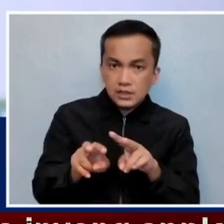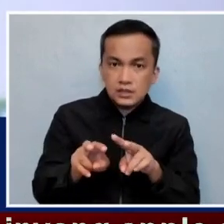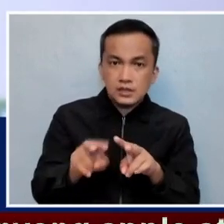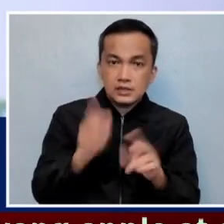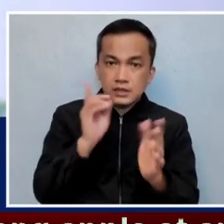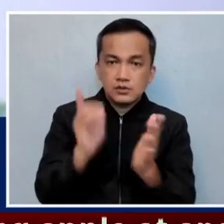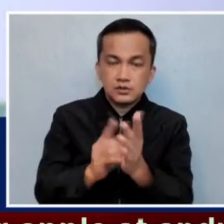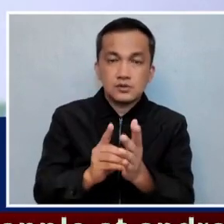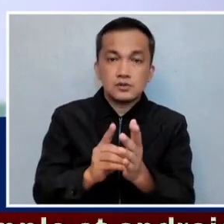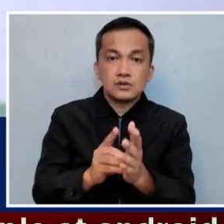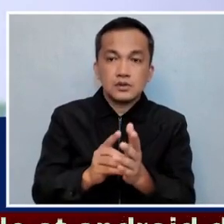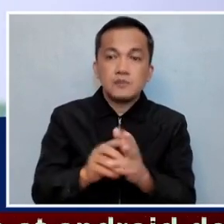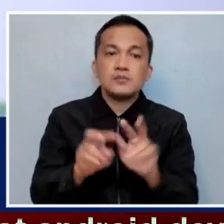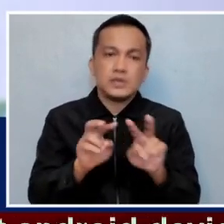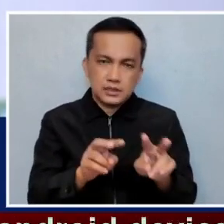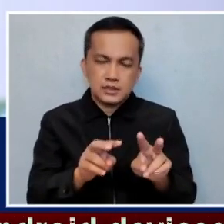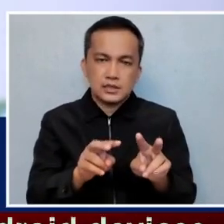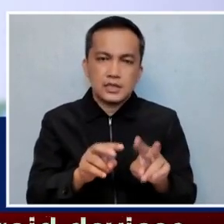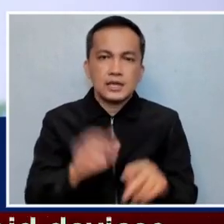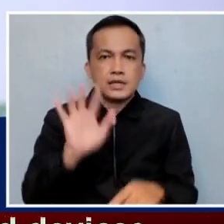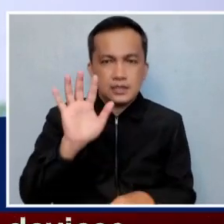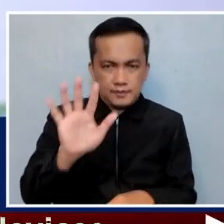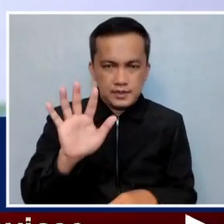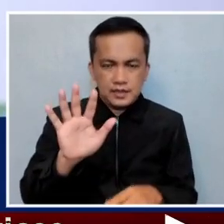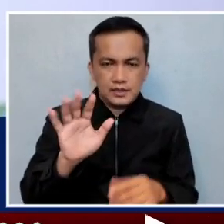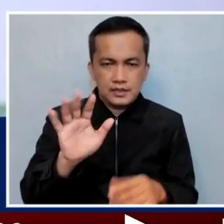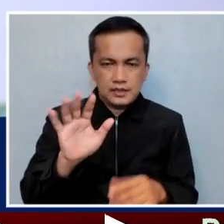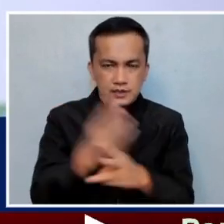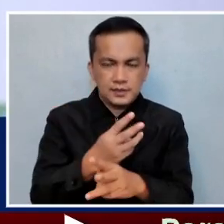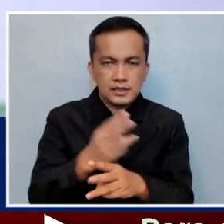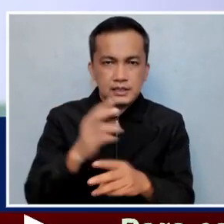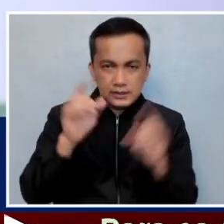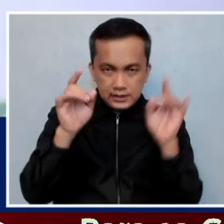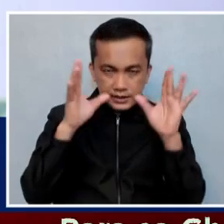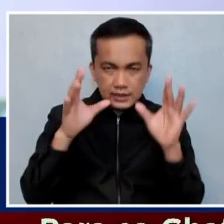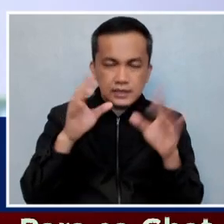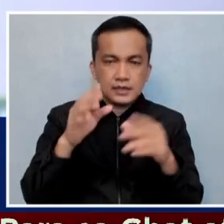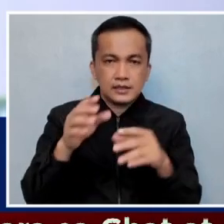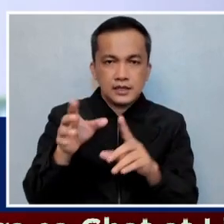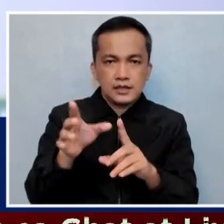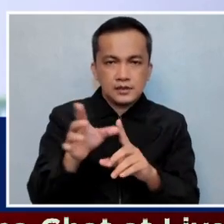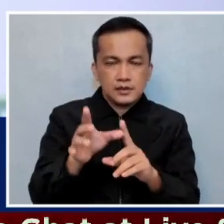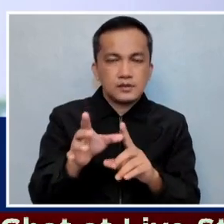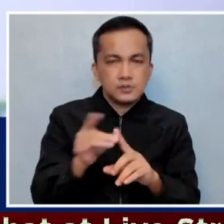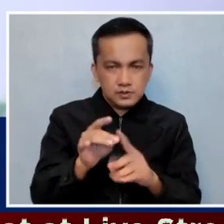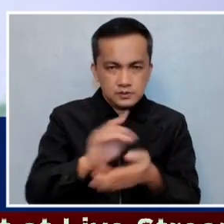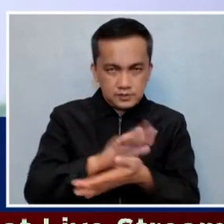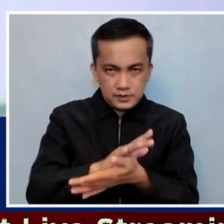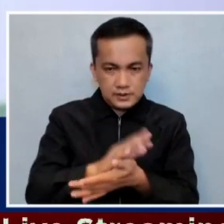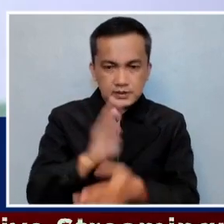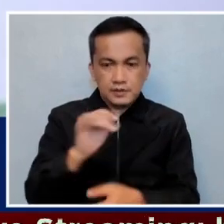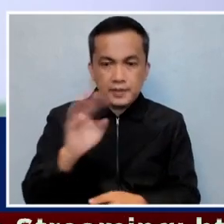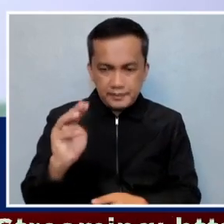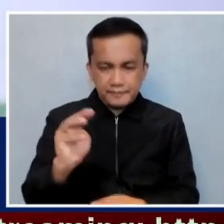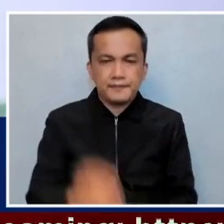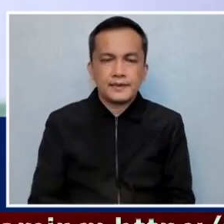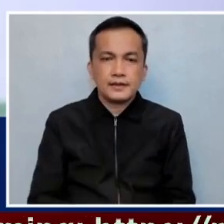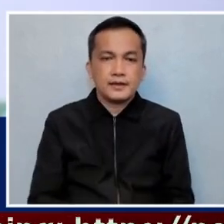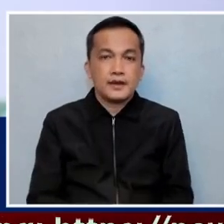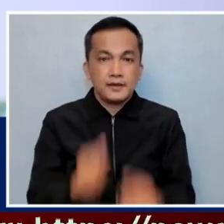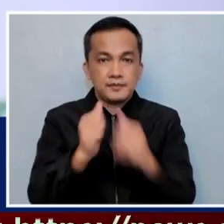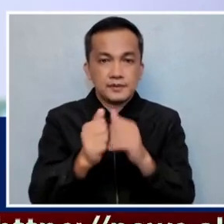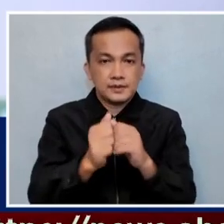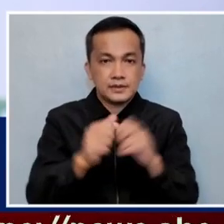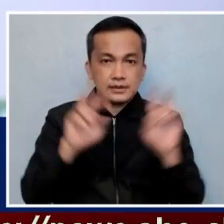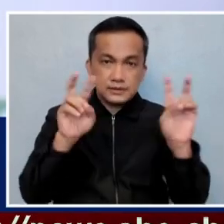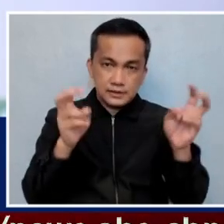datos, makikita natin lilima lang ang may severe at critical na infection sa BARM. So ibig sabihin, it's a play of